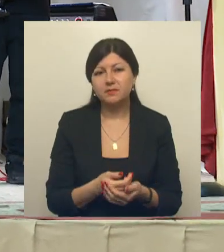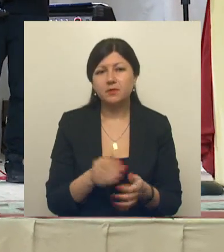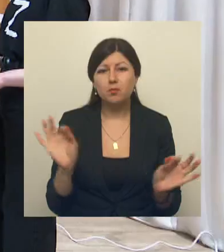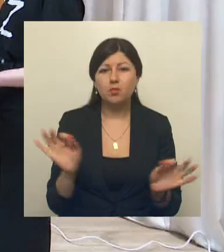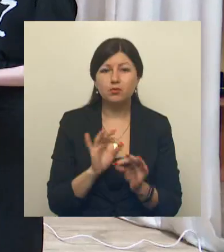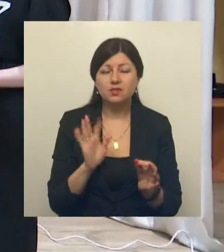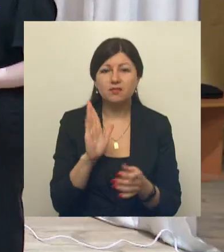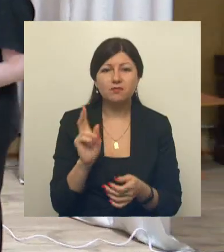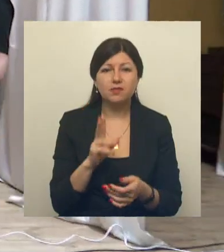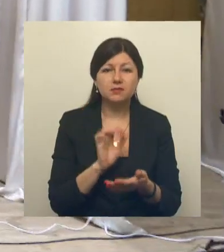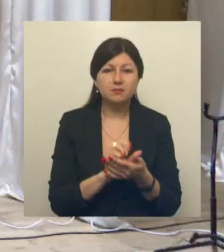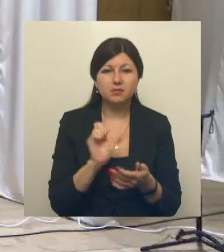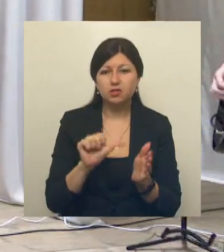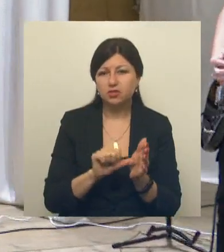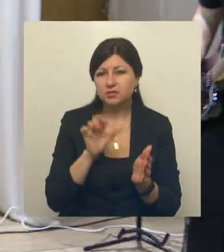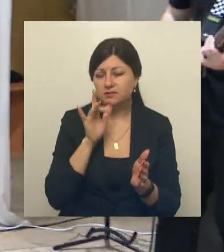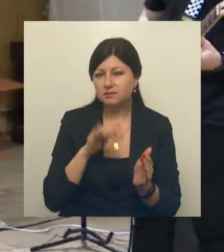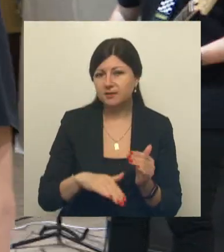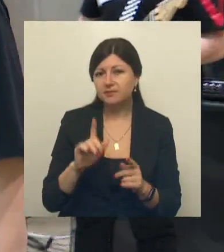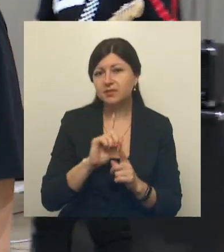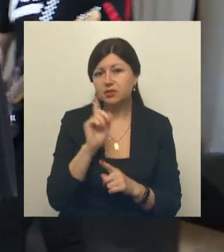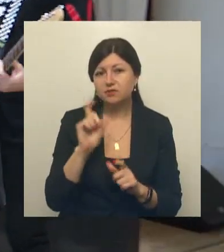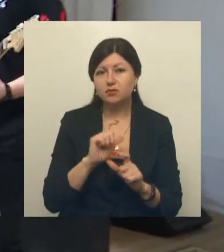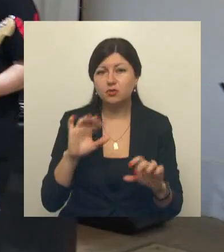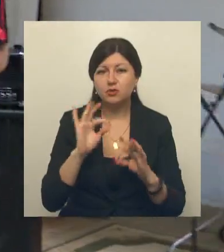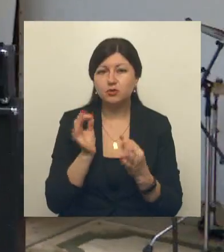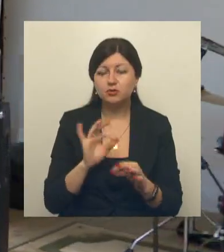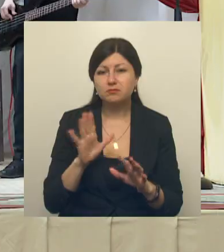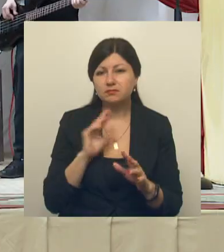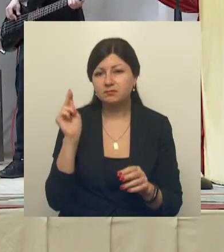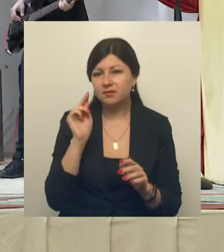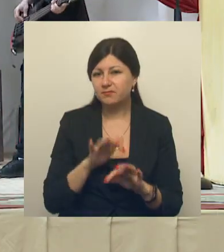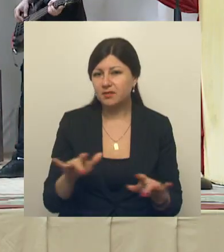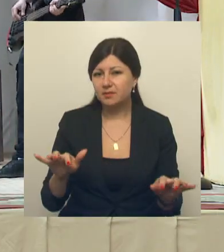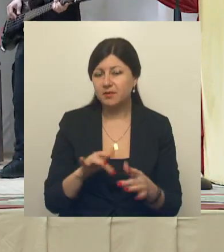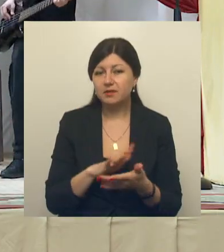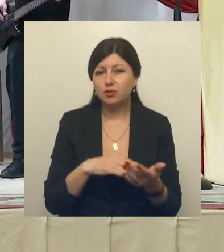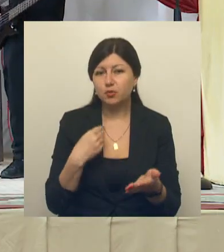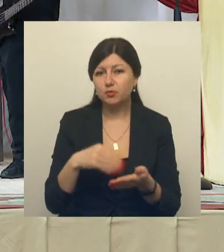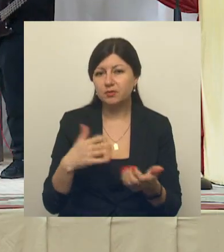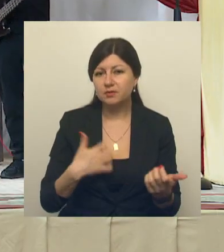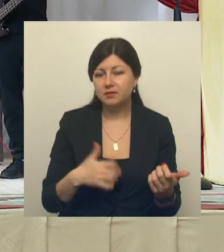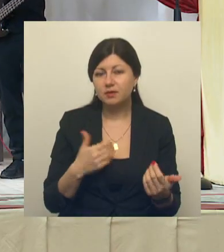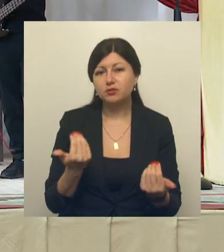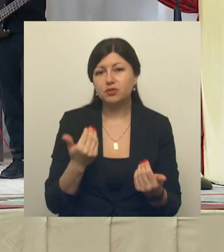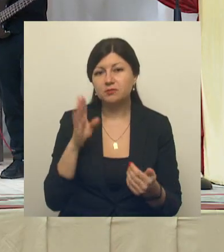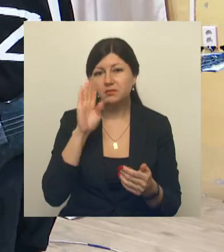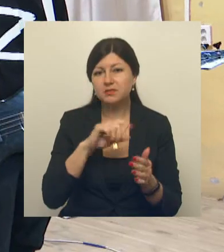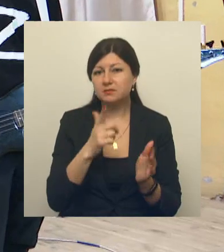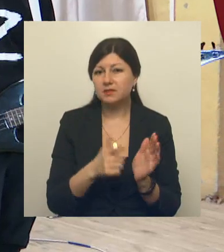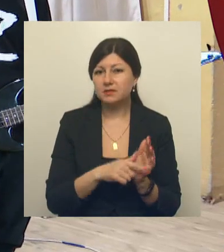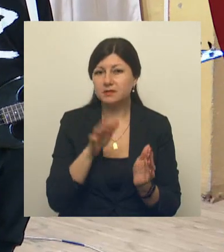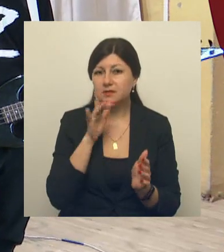Музыкой Влад занимается с 6 лет. Сначала в школе искусств осваивал фортепиано, после купил гитару. Сейчас парню 17,